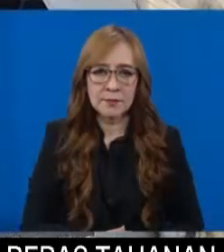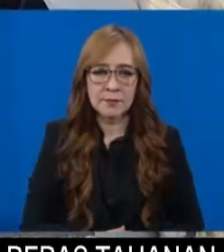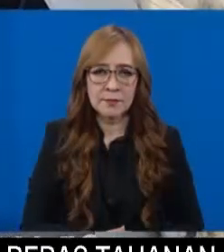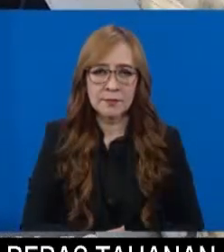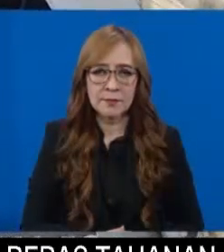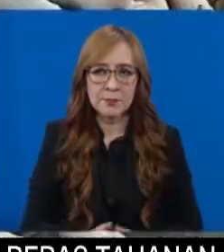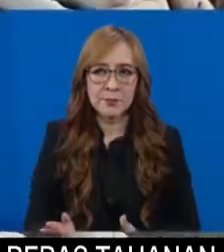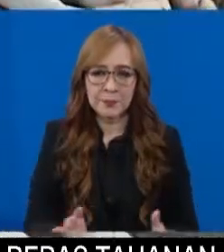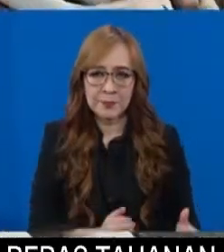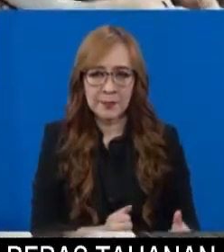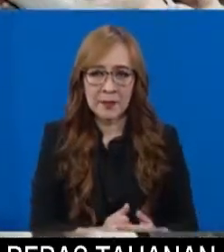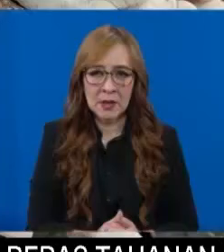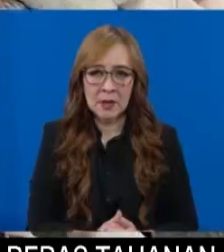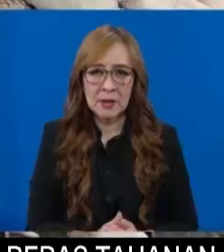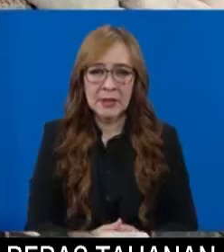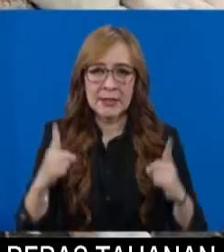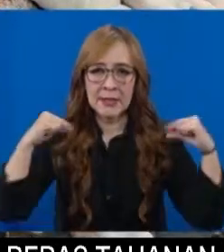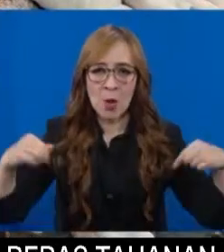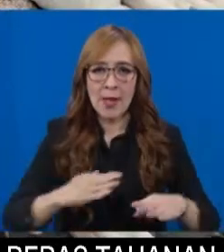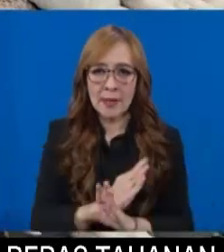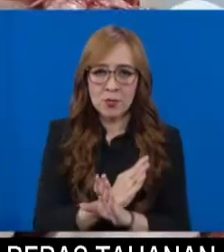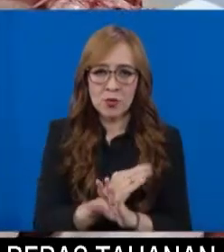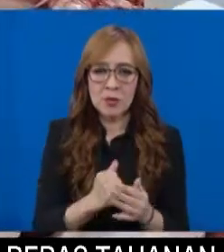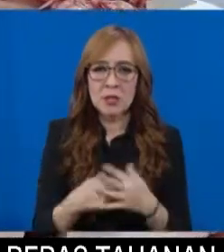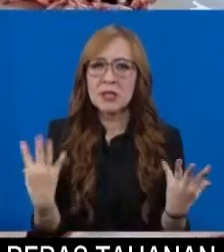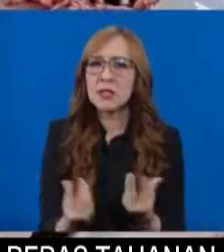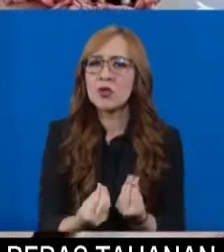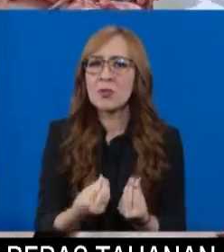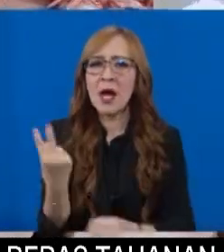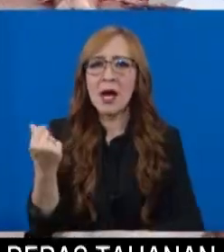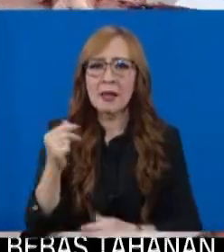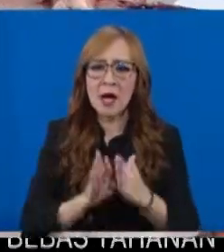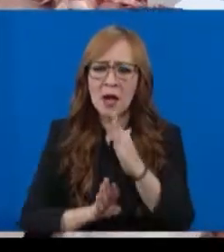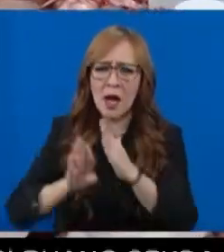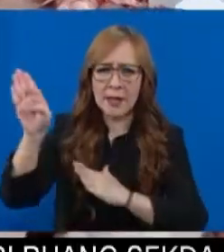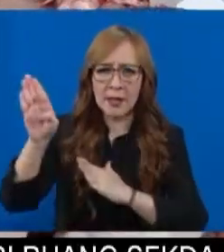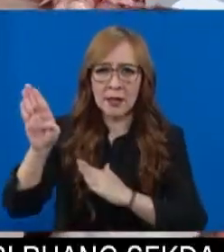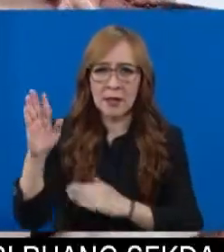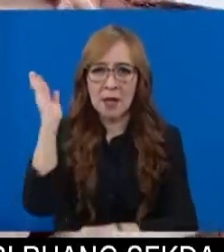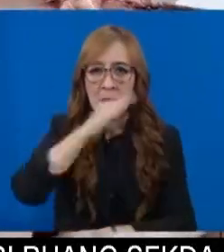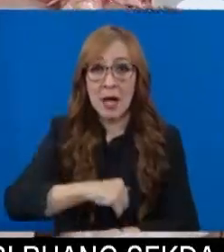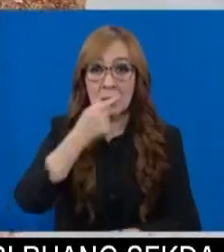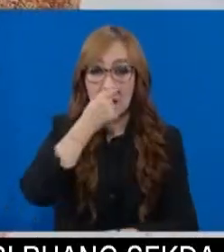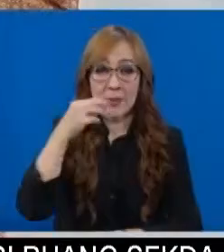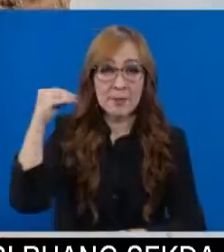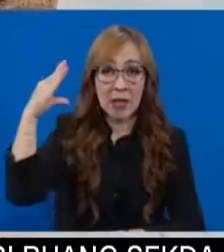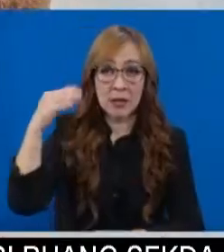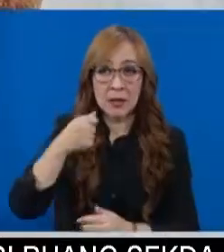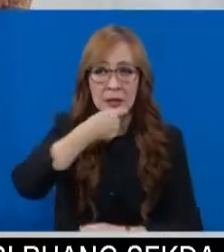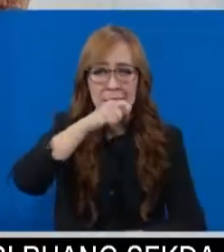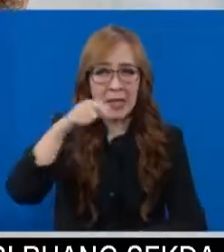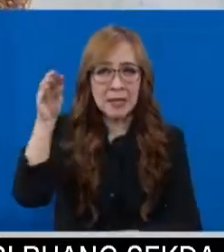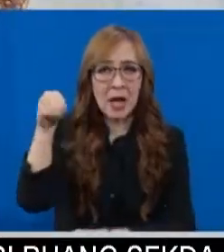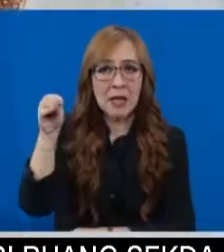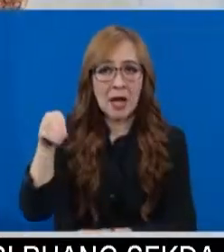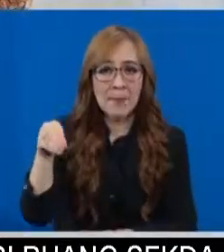sementara di Mojokerto Jawa Timur harga ayam di sejumlah pasar tradisional terus naik pada Kamis pagi daging ayam yang sebelumnya dijual pedagang